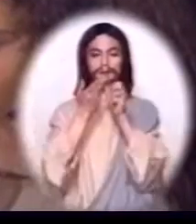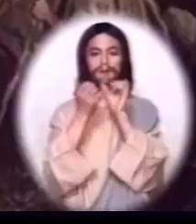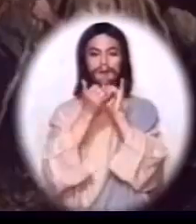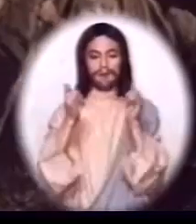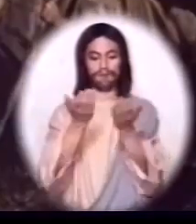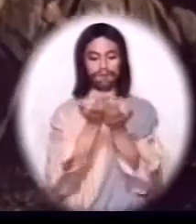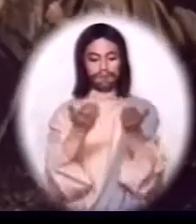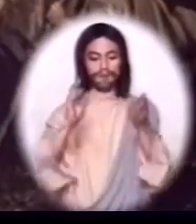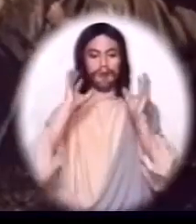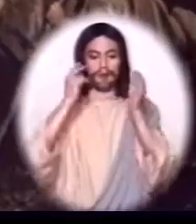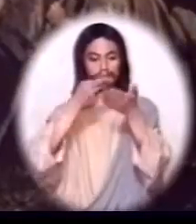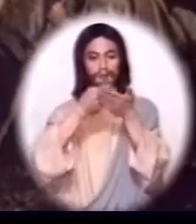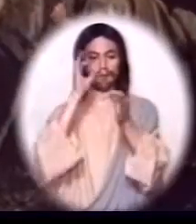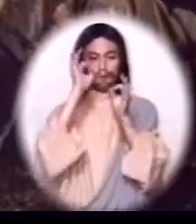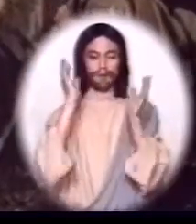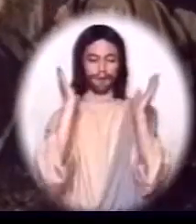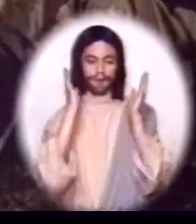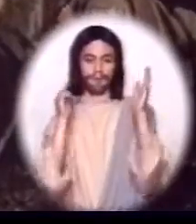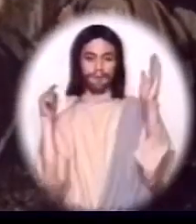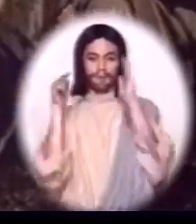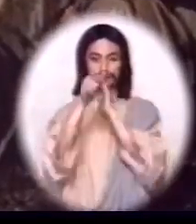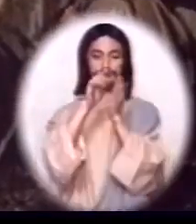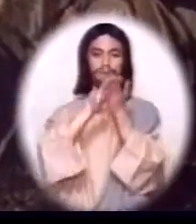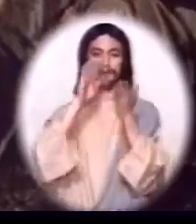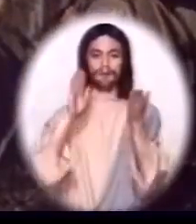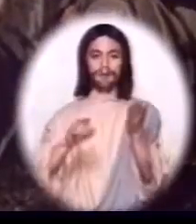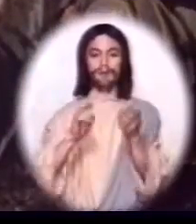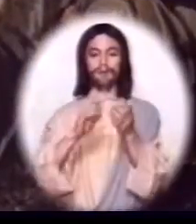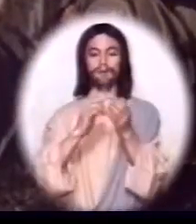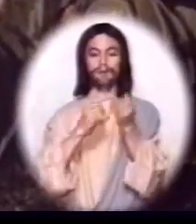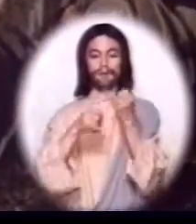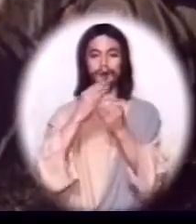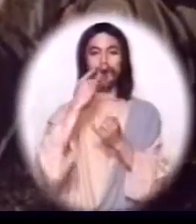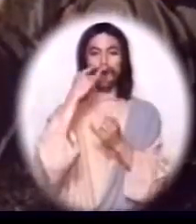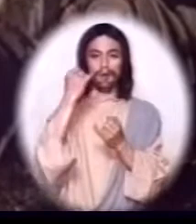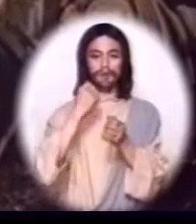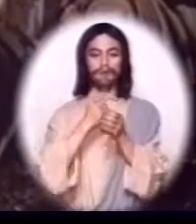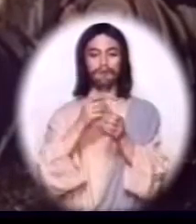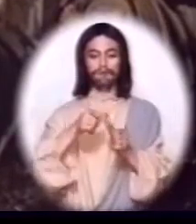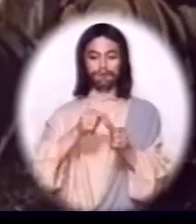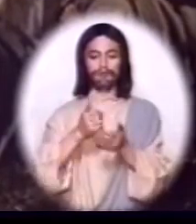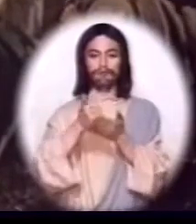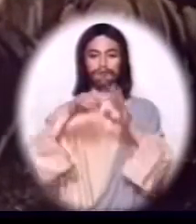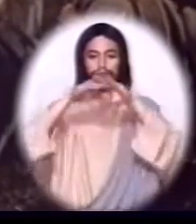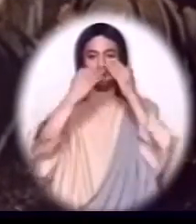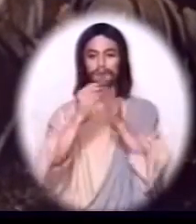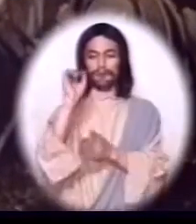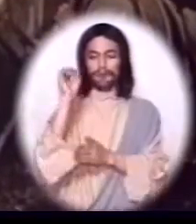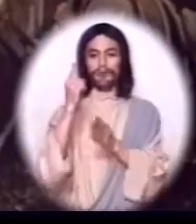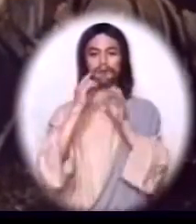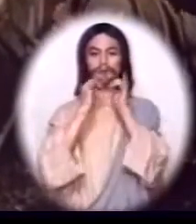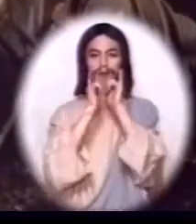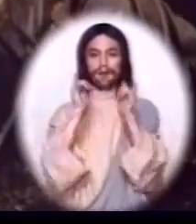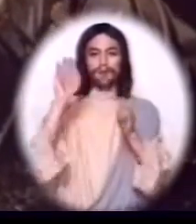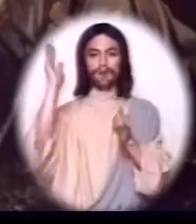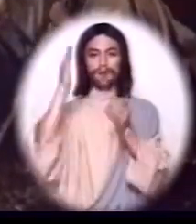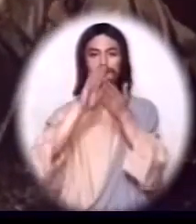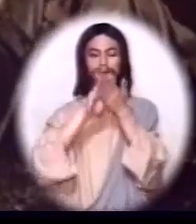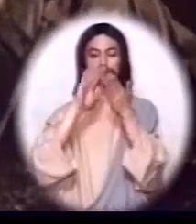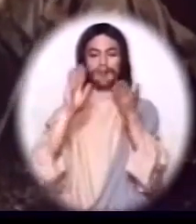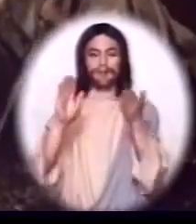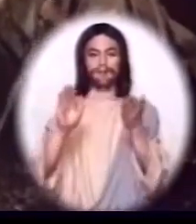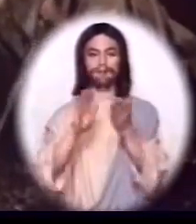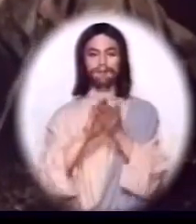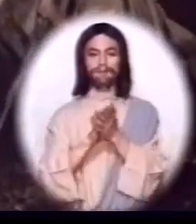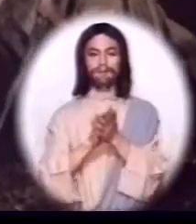목동들은 구유에 누운 갓난아기를 버리고 서둘러 갔습니다. 그리고 동정녀 어머니와 구주 탄생의 복음을 전하는 최초의 사람들이 되었습니다.